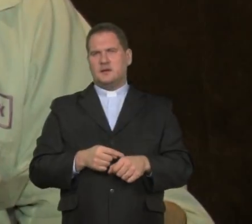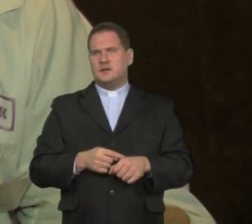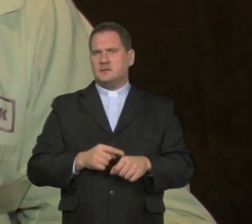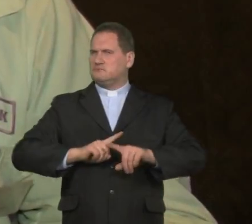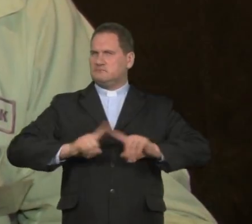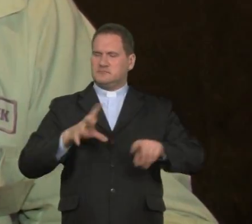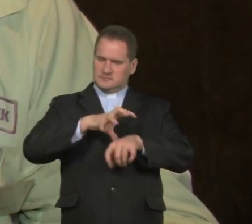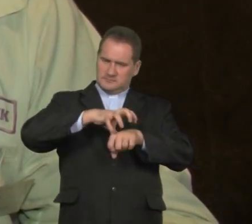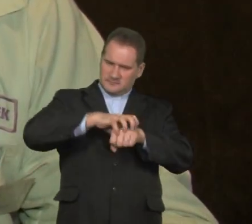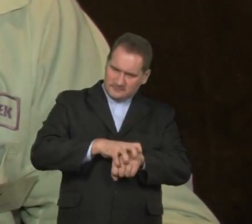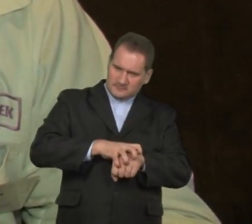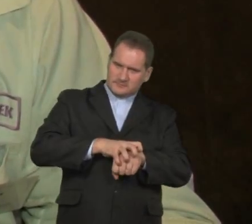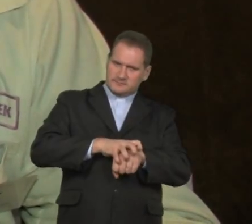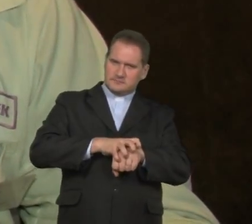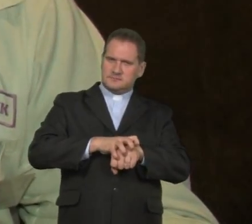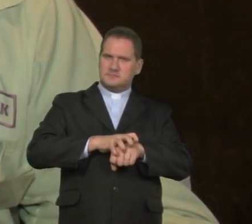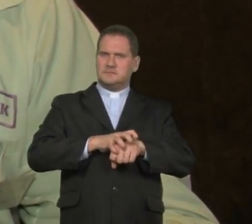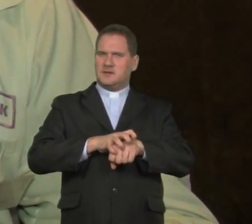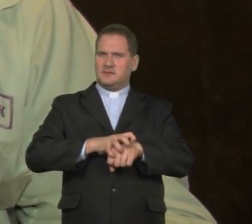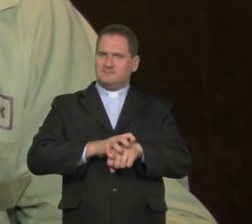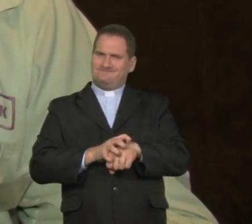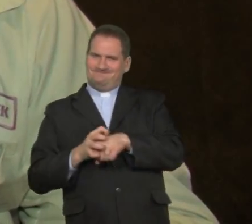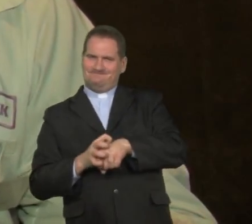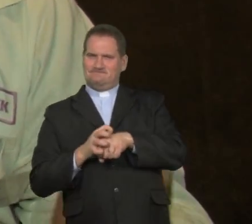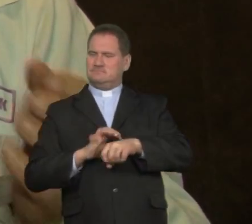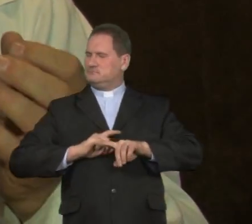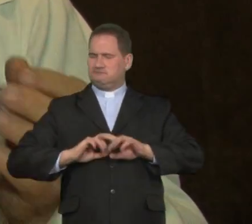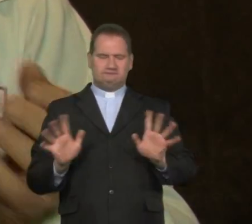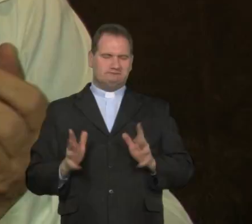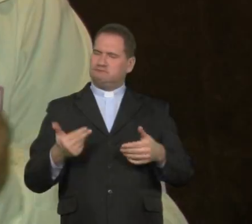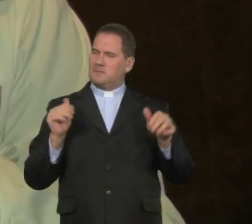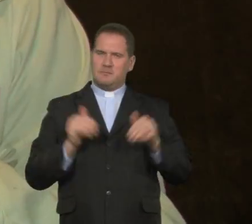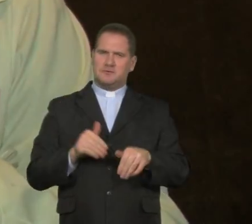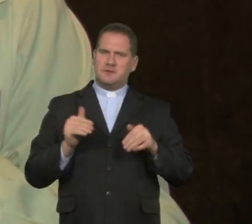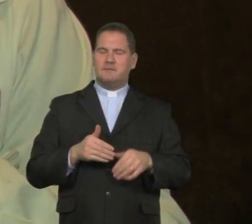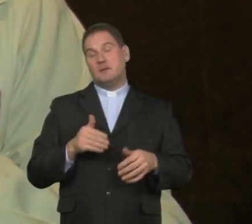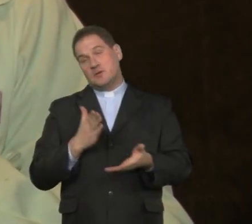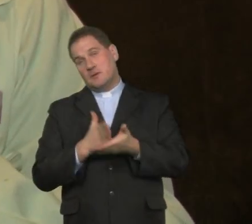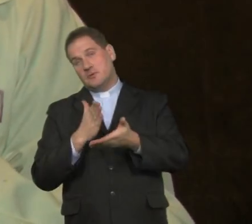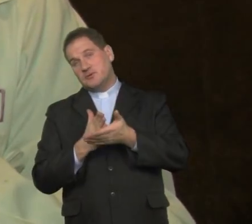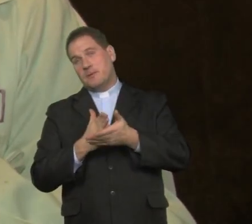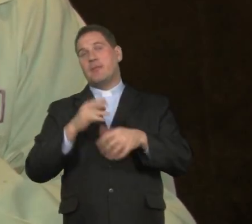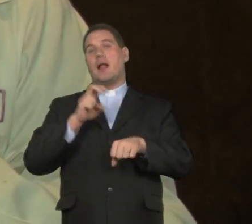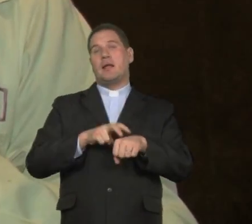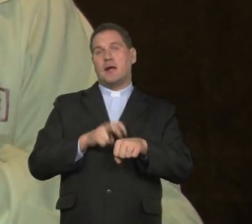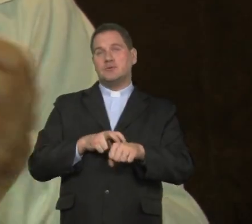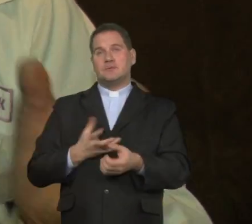przebić dłoń człowieka i nie puści. Te szpony się zacisną tak,